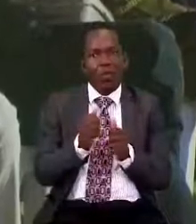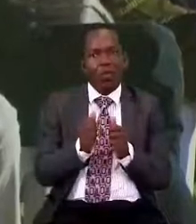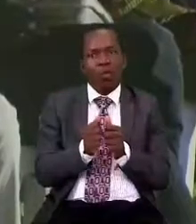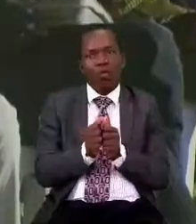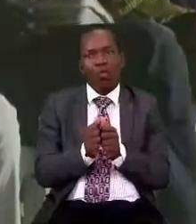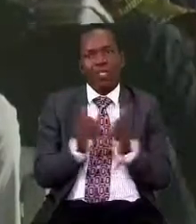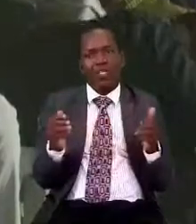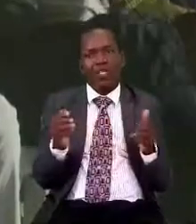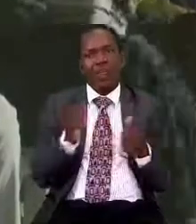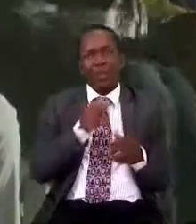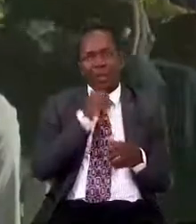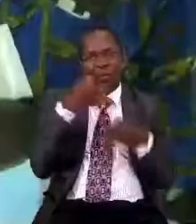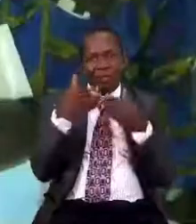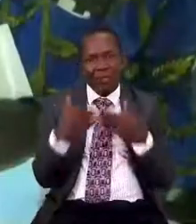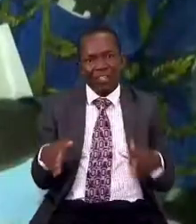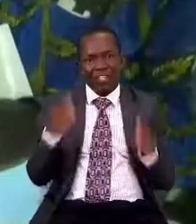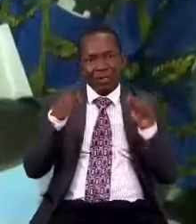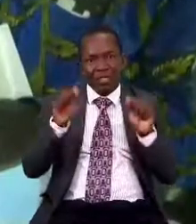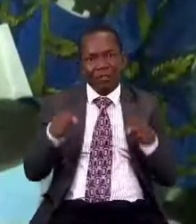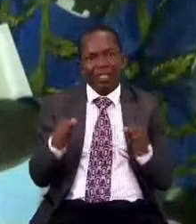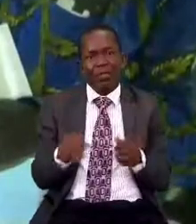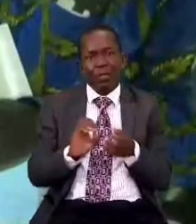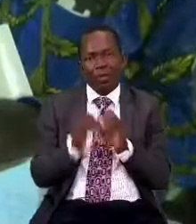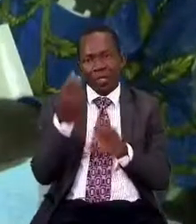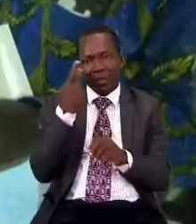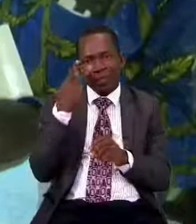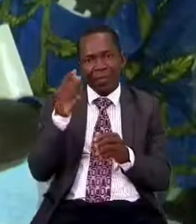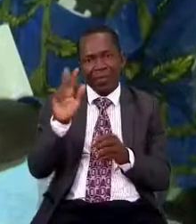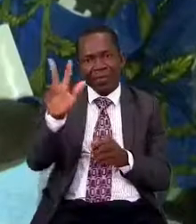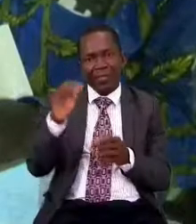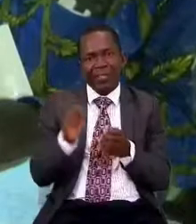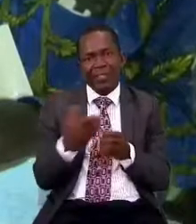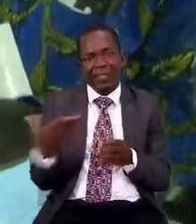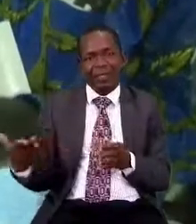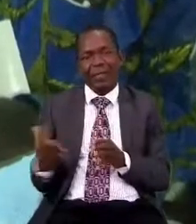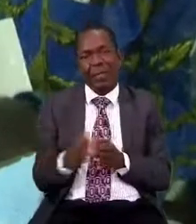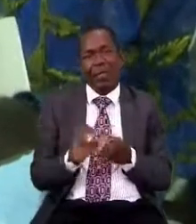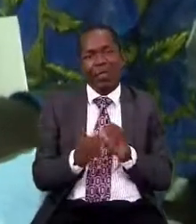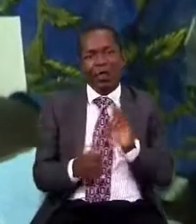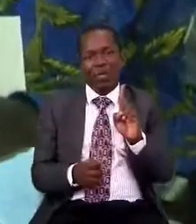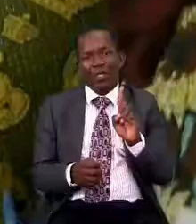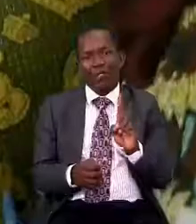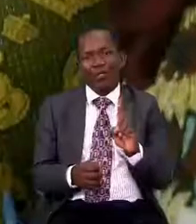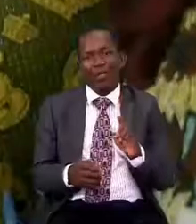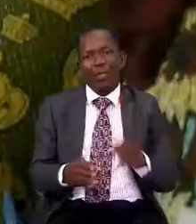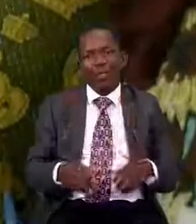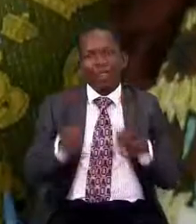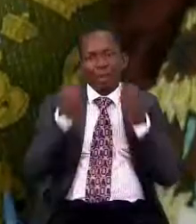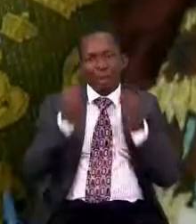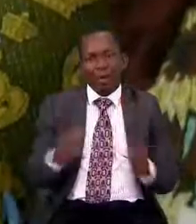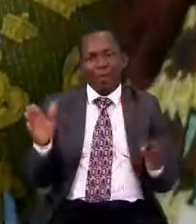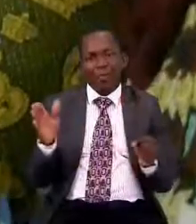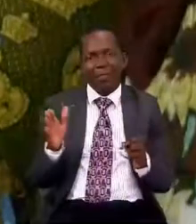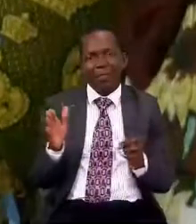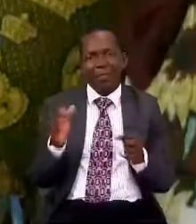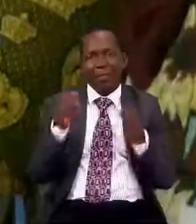trois sous-titres avant de prier. 1. Le nom puissant. 2. Le nom prédominant. 3.